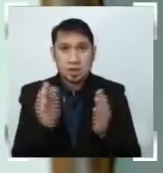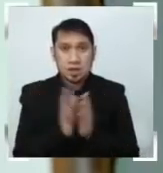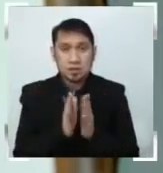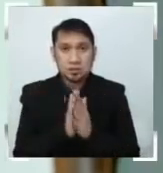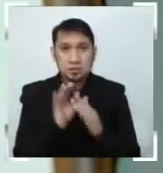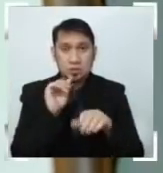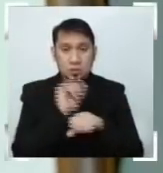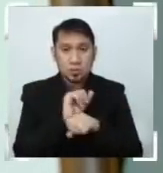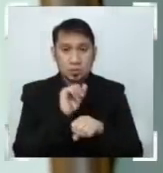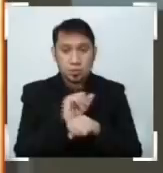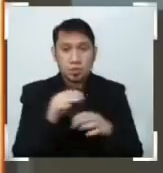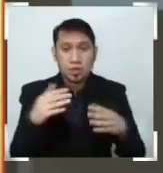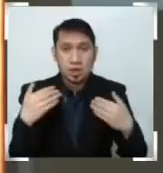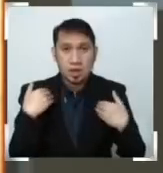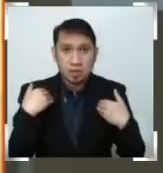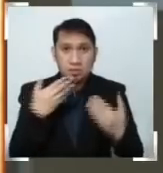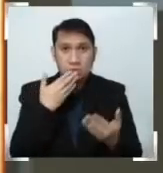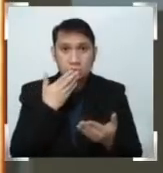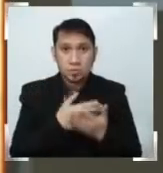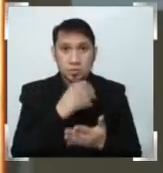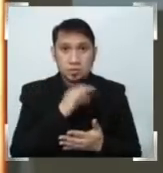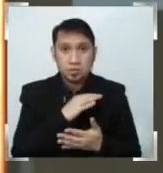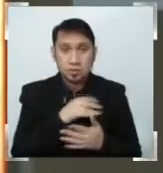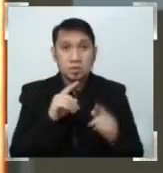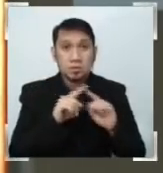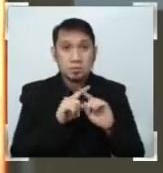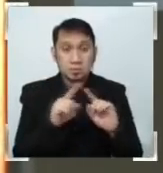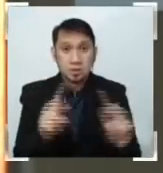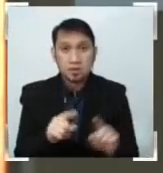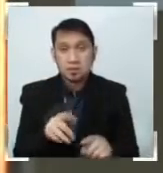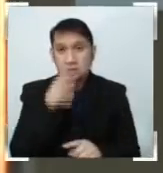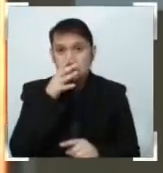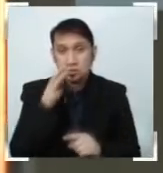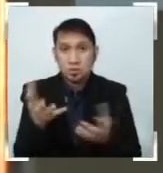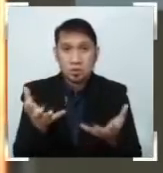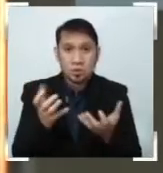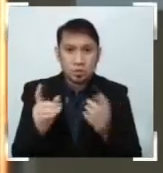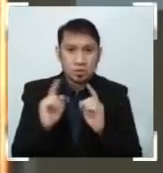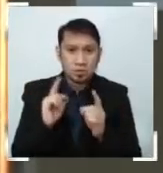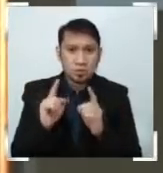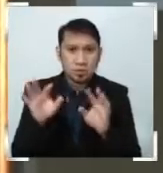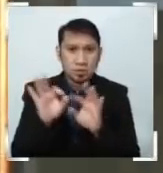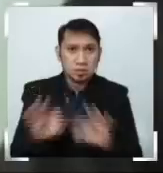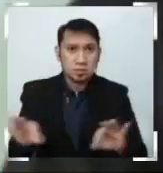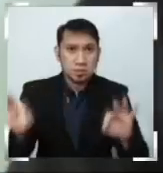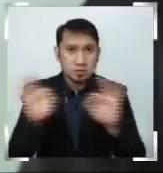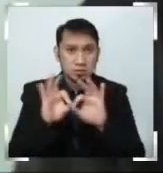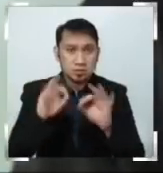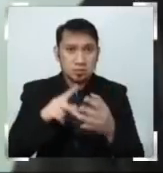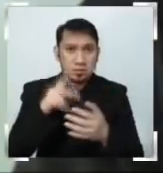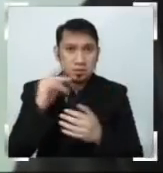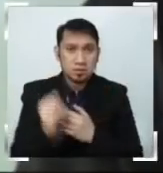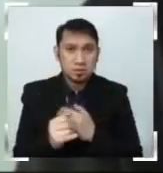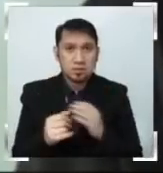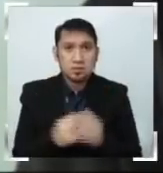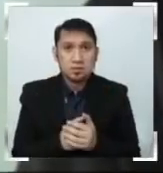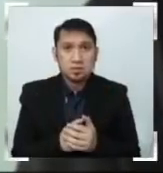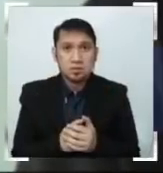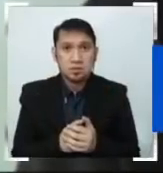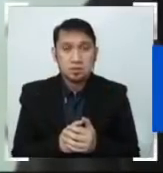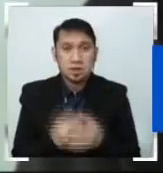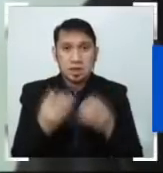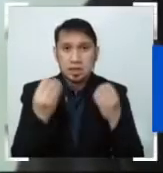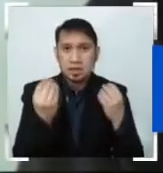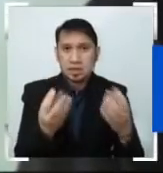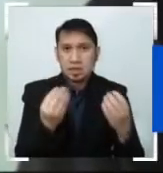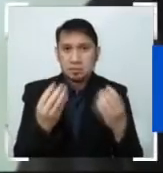ng magandang kita. Pero meron din gusto makipag-usap tungkol sa importante umanong proyekto. Nainis na ako kasi ang dami talaga niya,